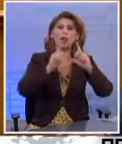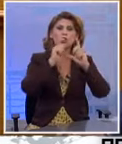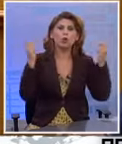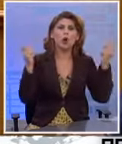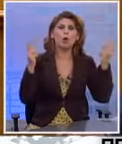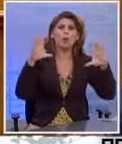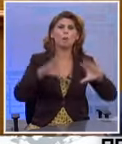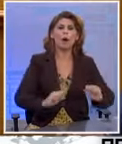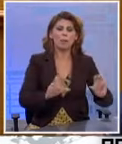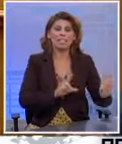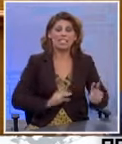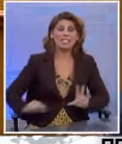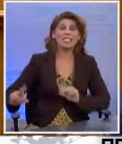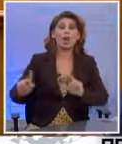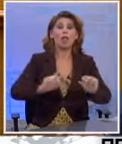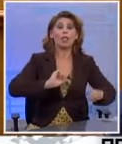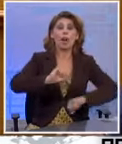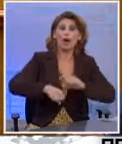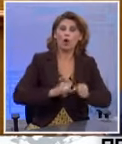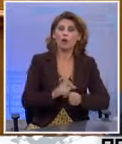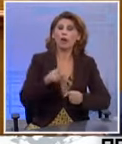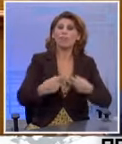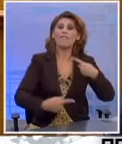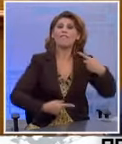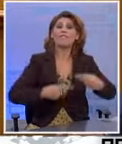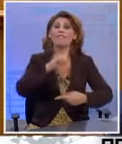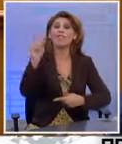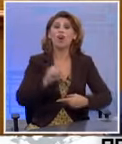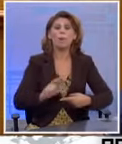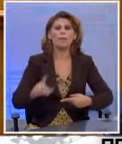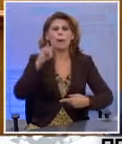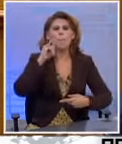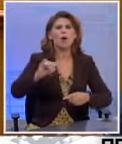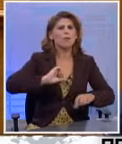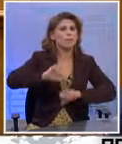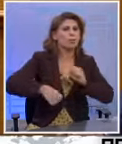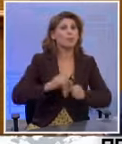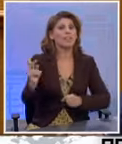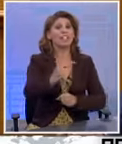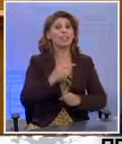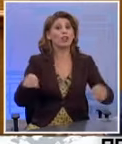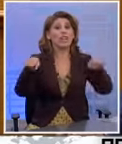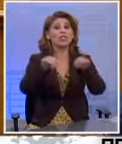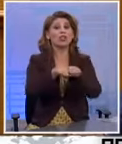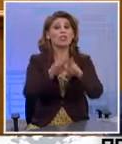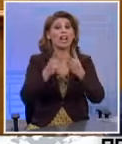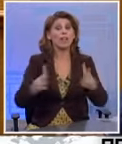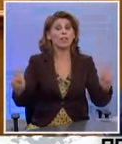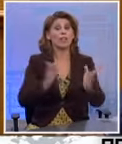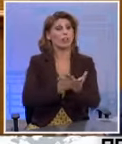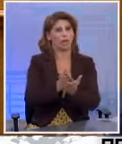συλλογικών αγώνων. Και είναι βιώματα διαρκούς μάχης για μια κοινωνία ισότητας, ελευθερίας, δικαιοσύνης.